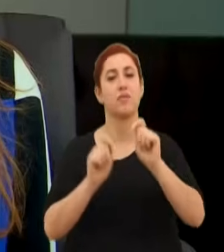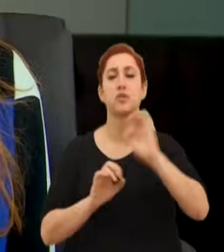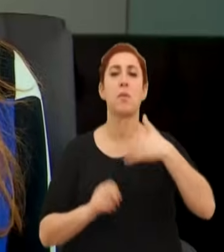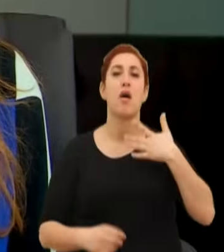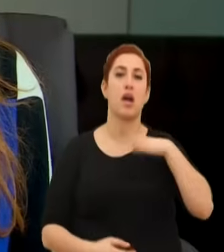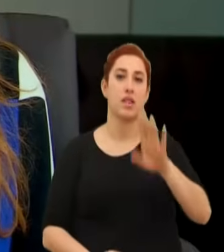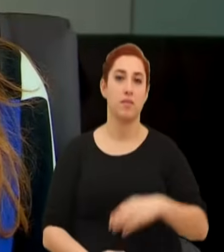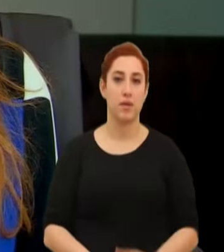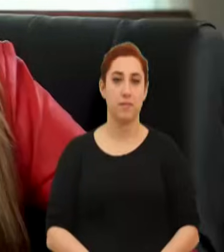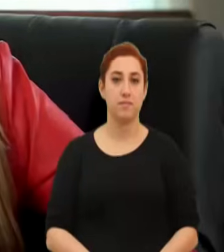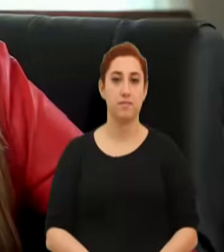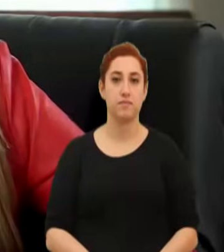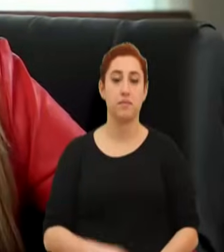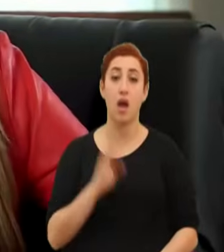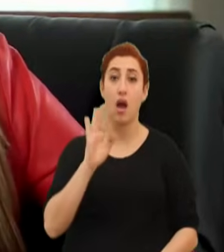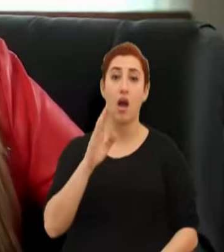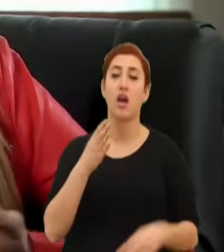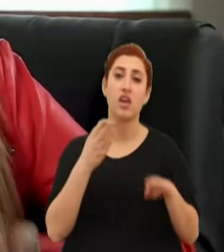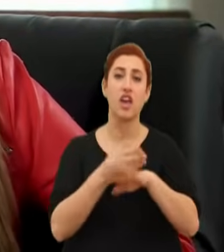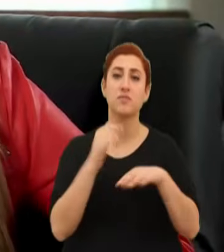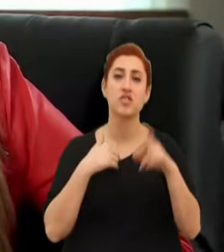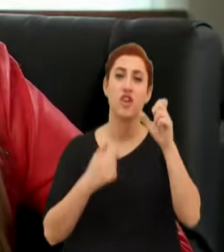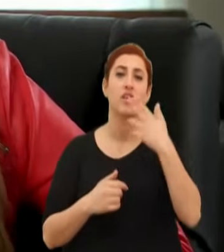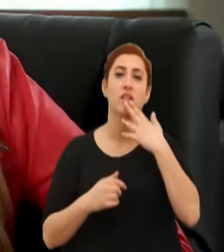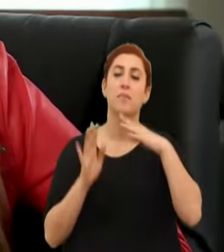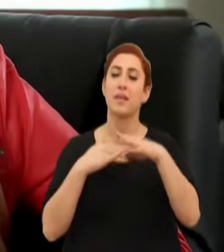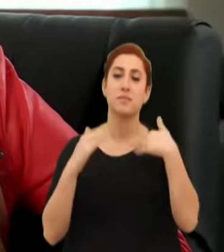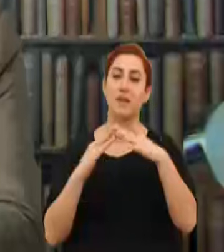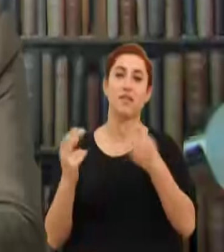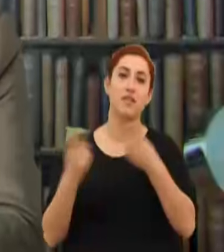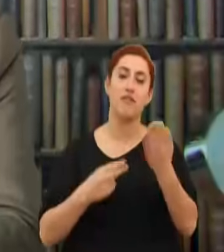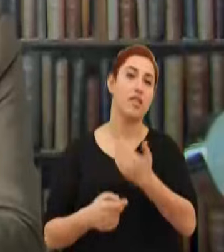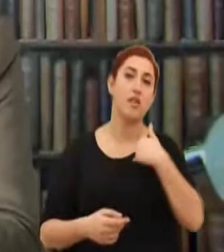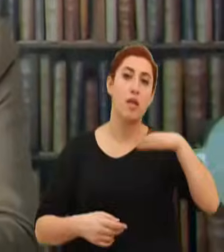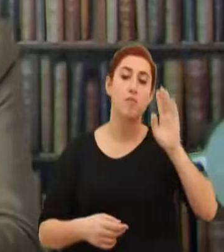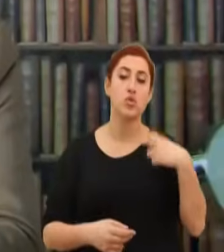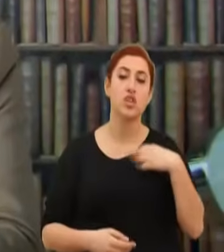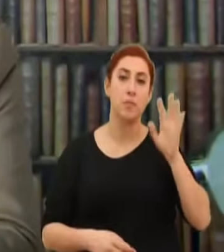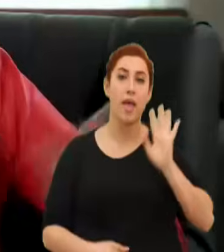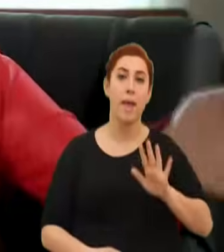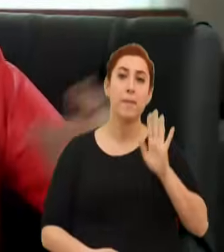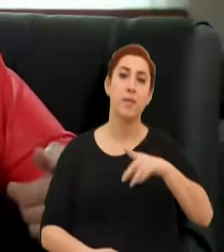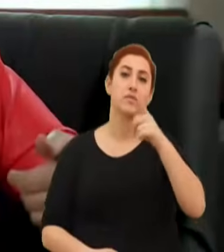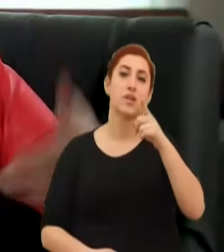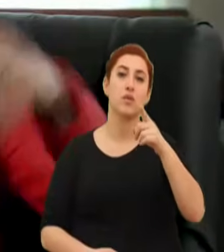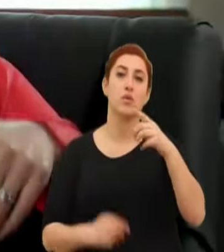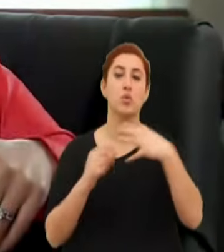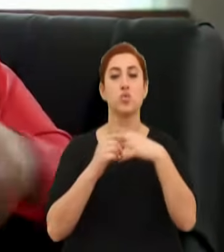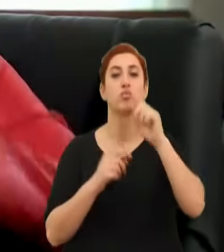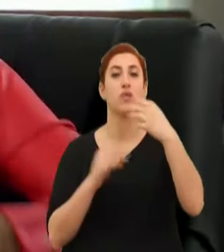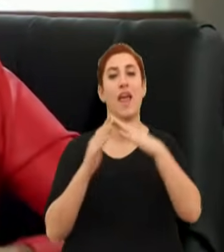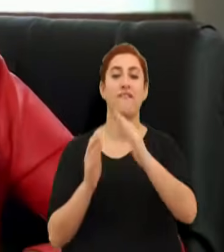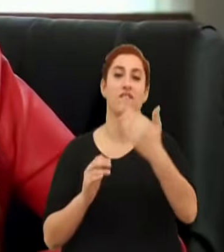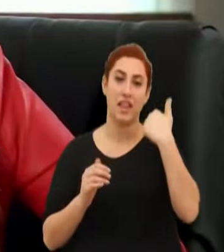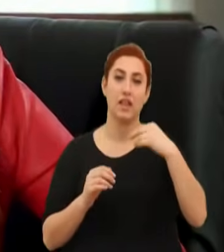Hiç merak etme. Aa, gerçi biz Cavidan Hanım'ı niye bize davet etmiyoruz aşkım? Hem sen yüzüğü bulur eve